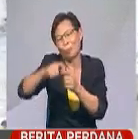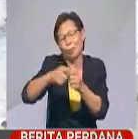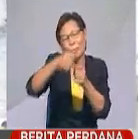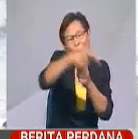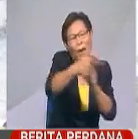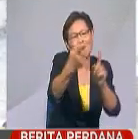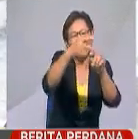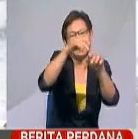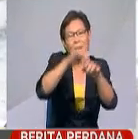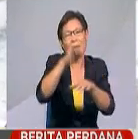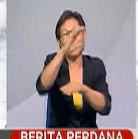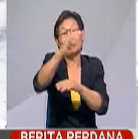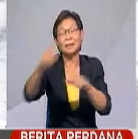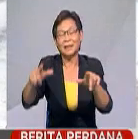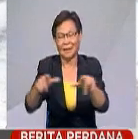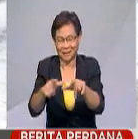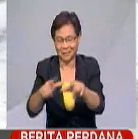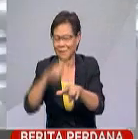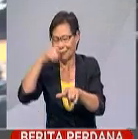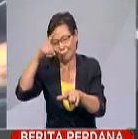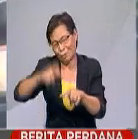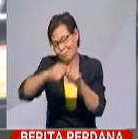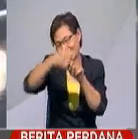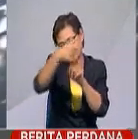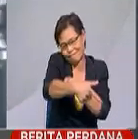kepada syarikat konsesi.